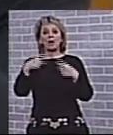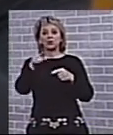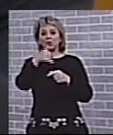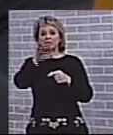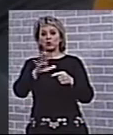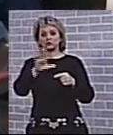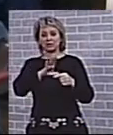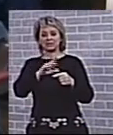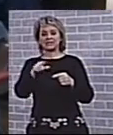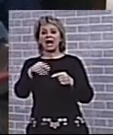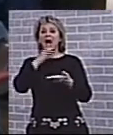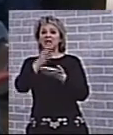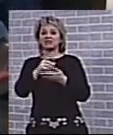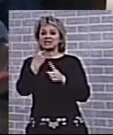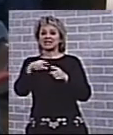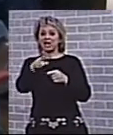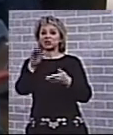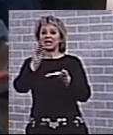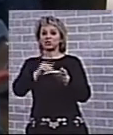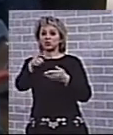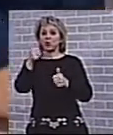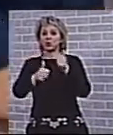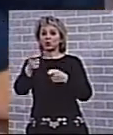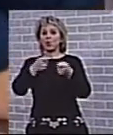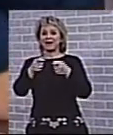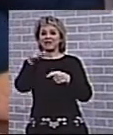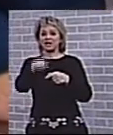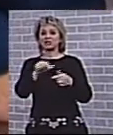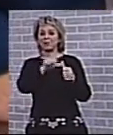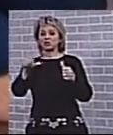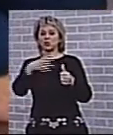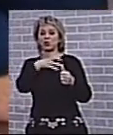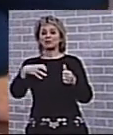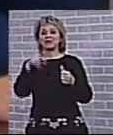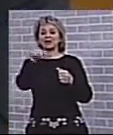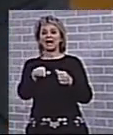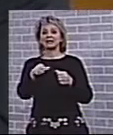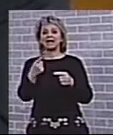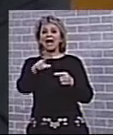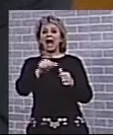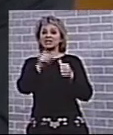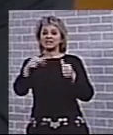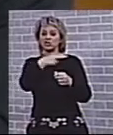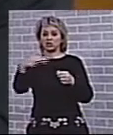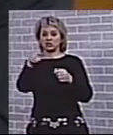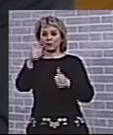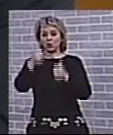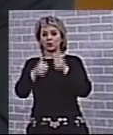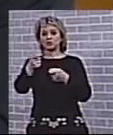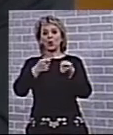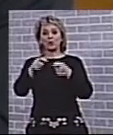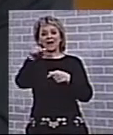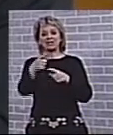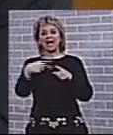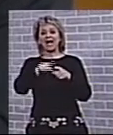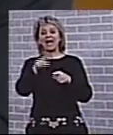не может быть. Ответственность за это лежит на конкурсных управляющих, подчеркнул губернатор. Отдельная тема конкурсным